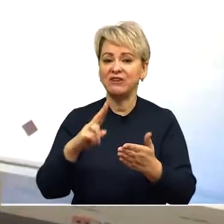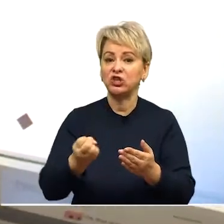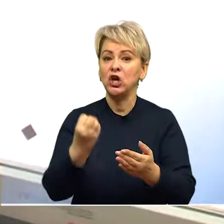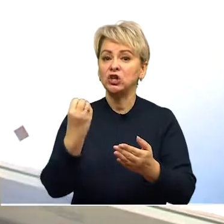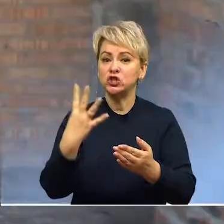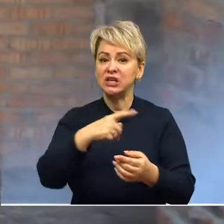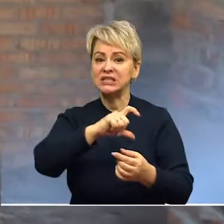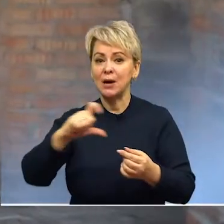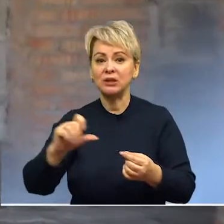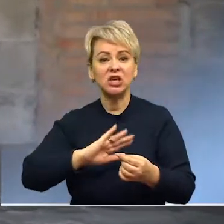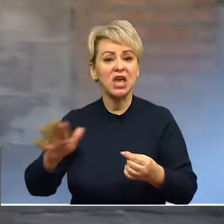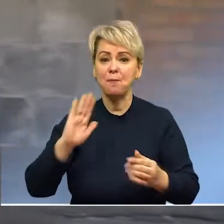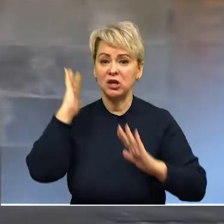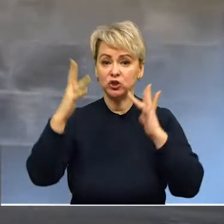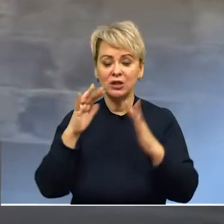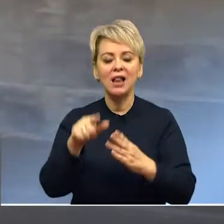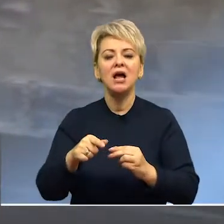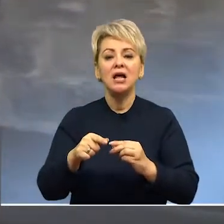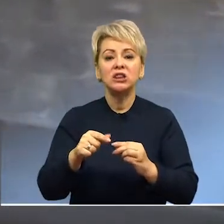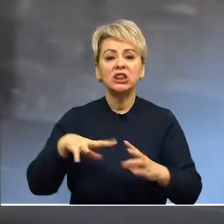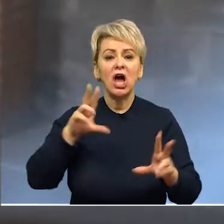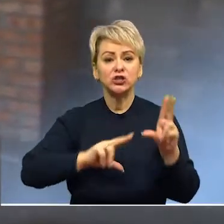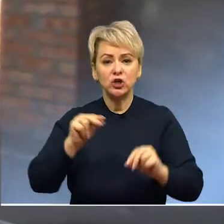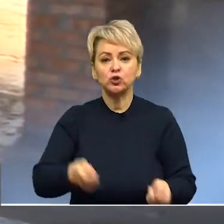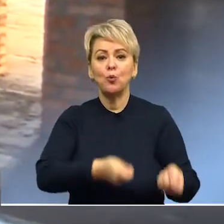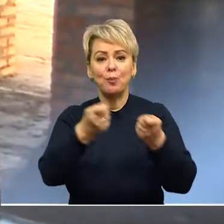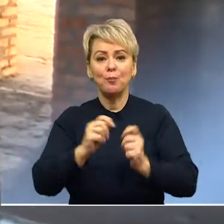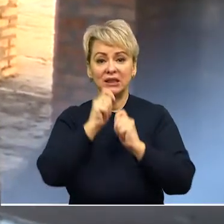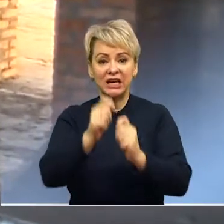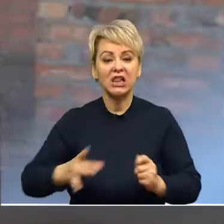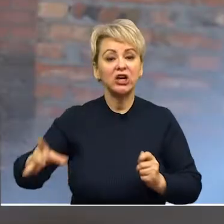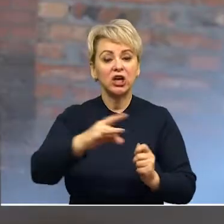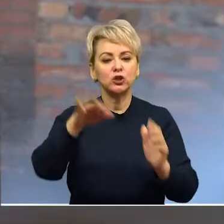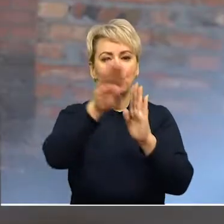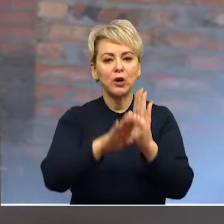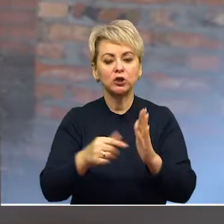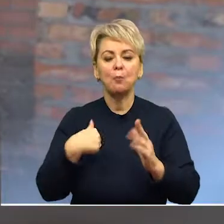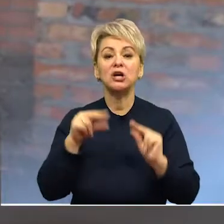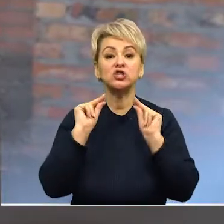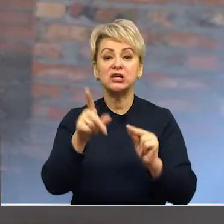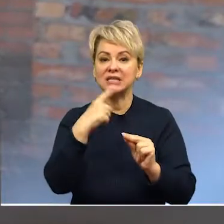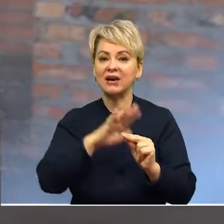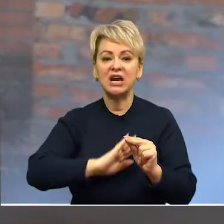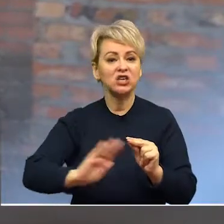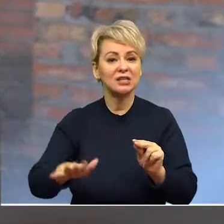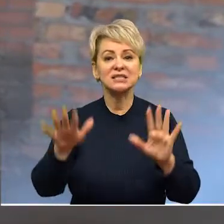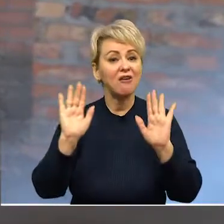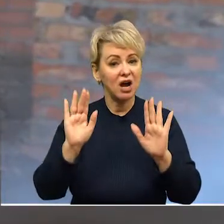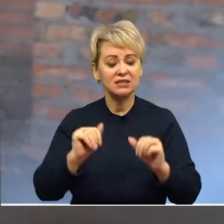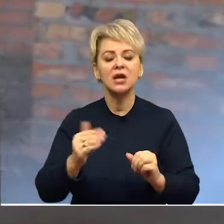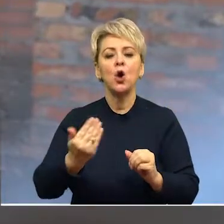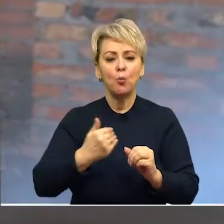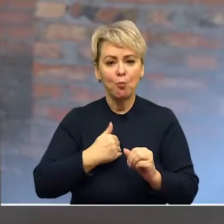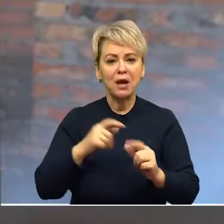14 этаже уже и не мечтала. Надежду на переезд подарила региональная программа. Мы, честно говоря, не сдавались.